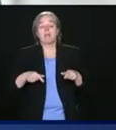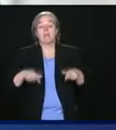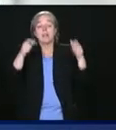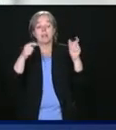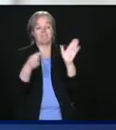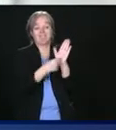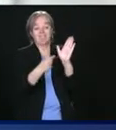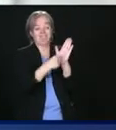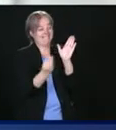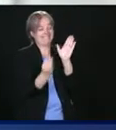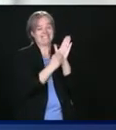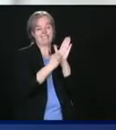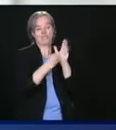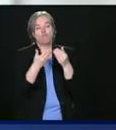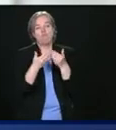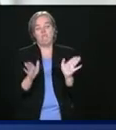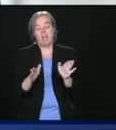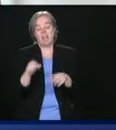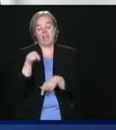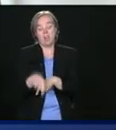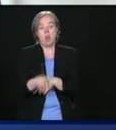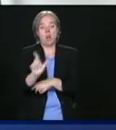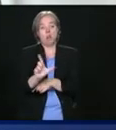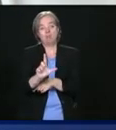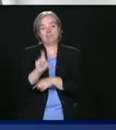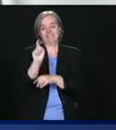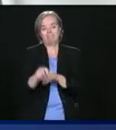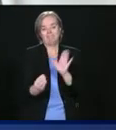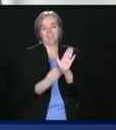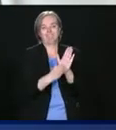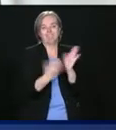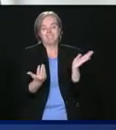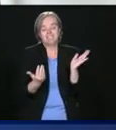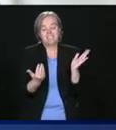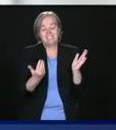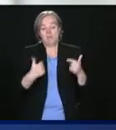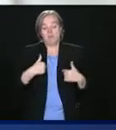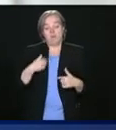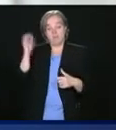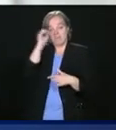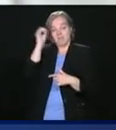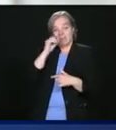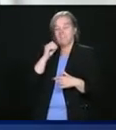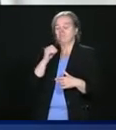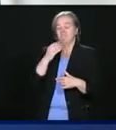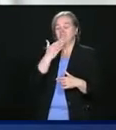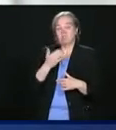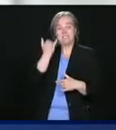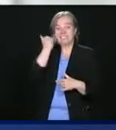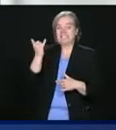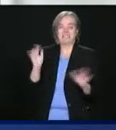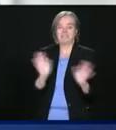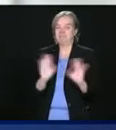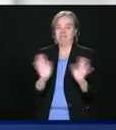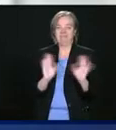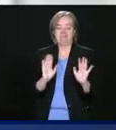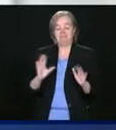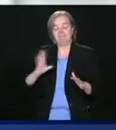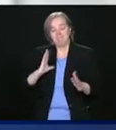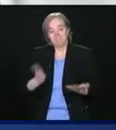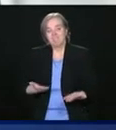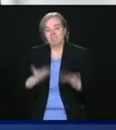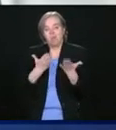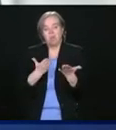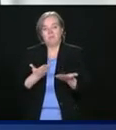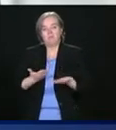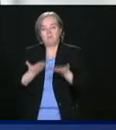loi prévoit que le Parlement doit rouvrir complètement lundi. Évidemment, ce n'est pas une bonne idée. Voilà pourquoi nous avons proposé des mesures